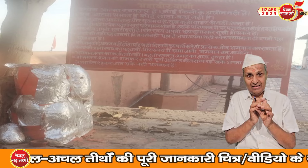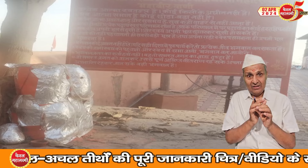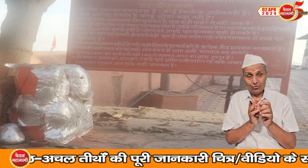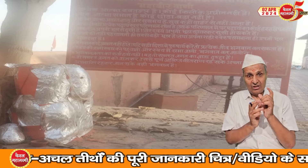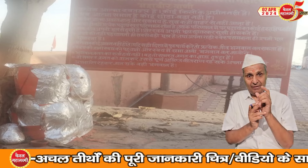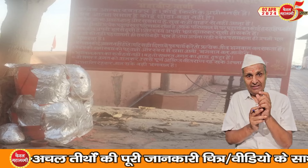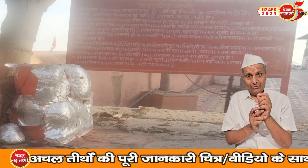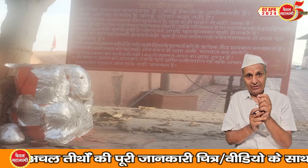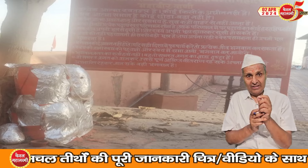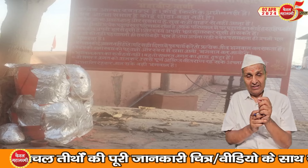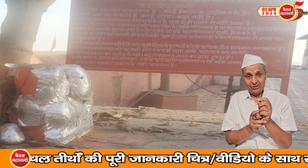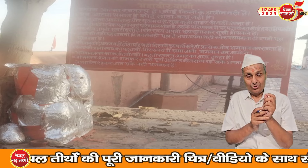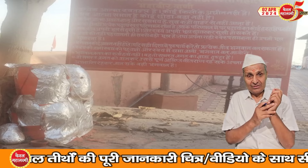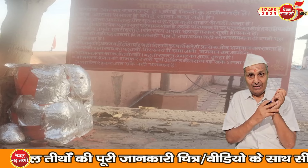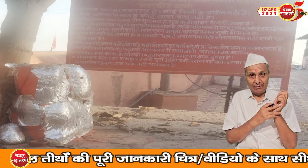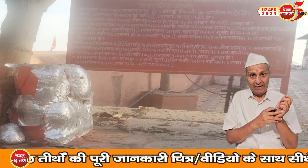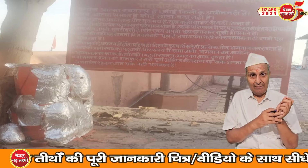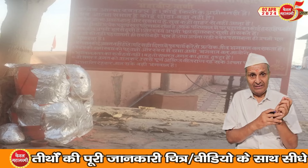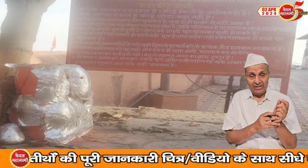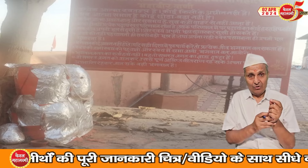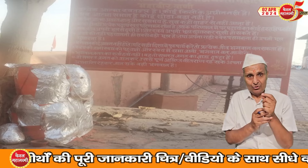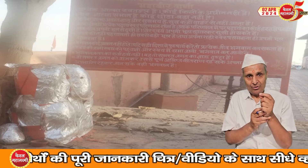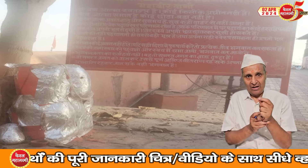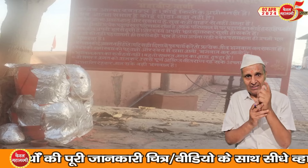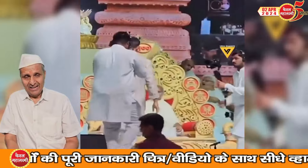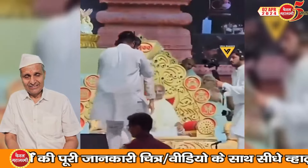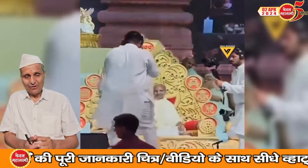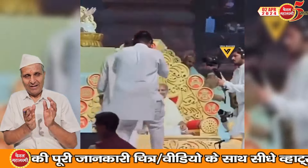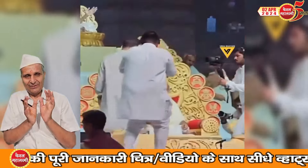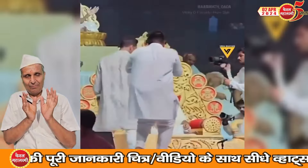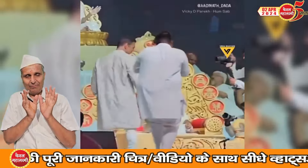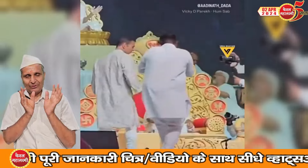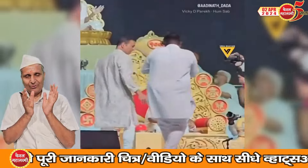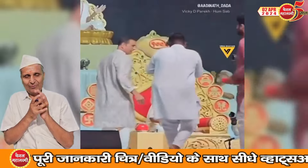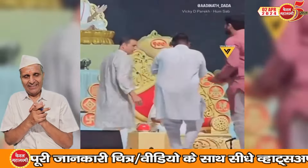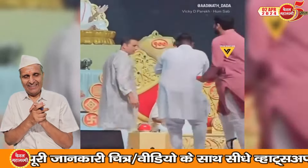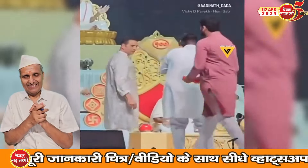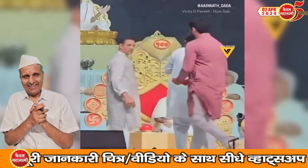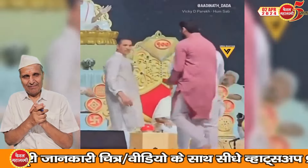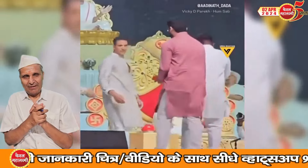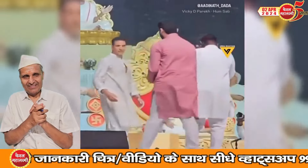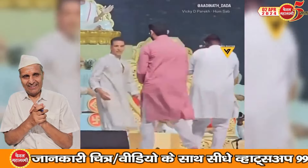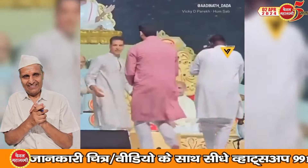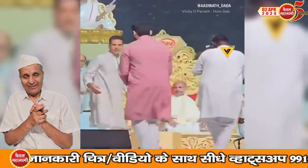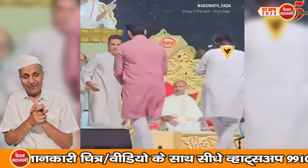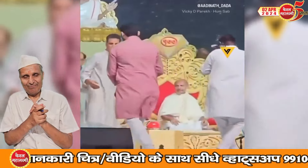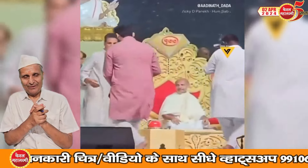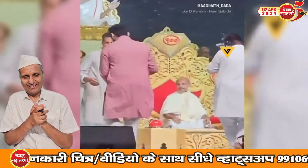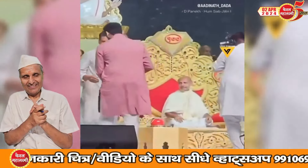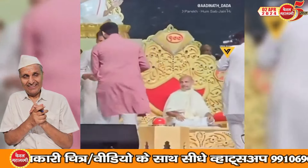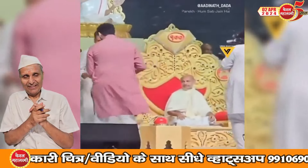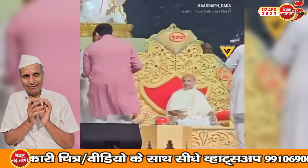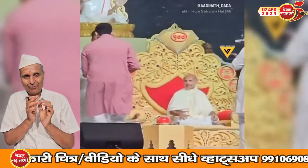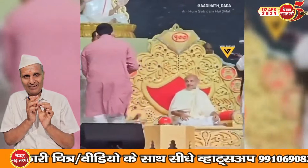जिम्मेदारी उस कमेटी की होती है जो साल भर पहले भी थी जो आज अक्षय कुमार जी को आपने बहुत रोलो में देखा है हर तरह के मारधाड़ के अंदर और